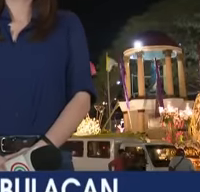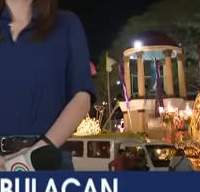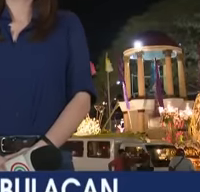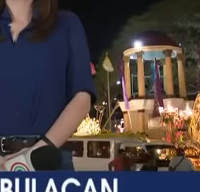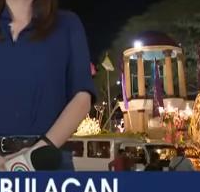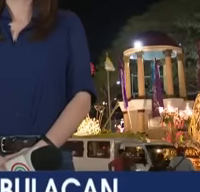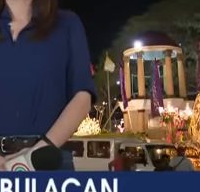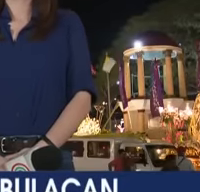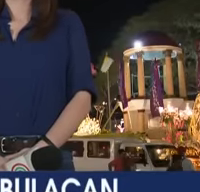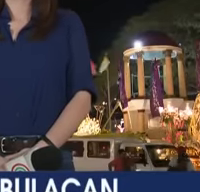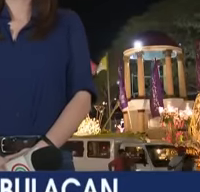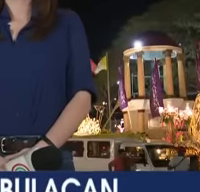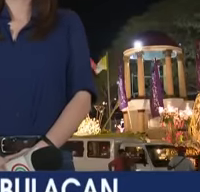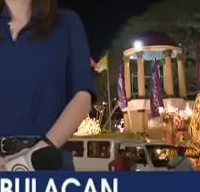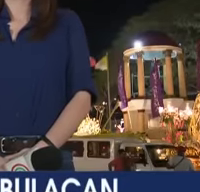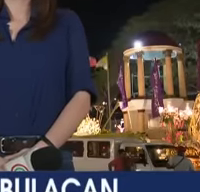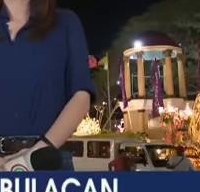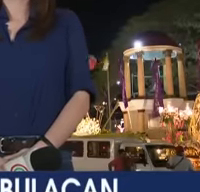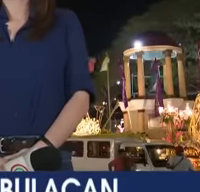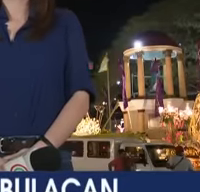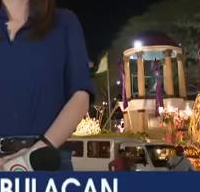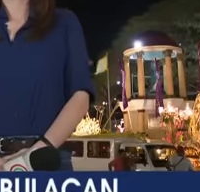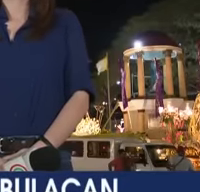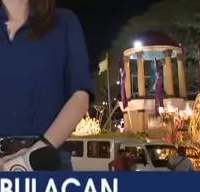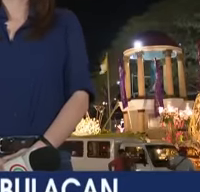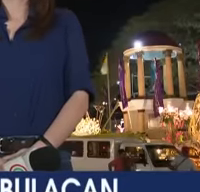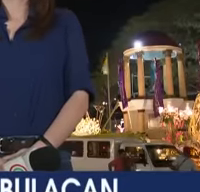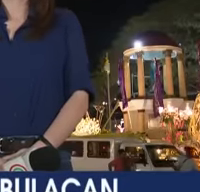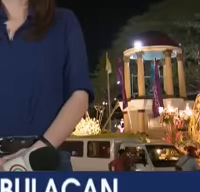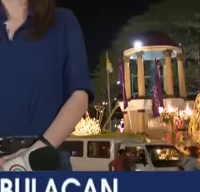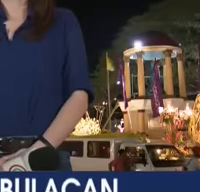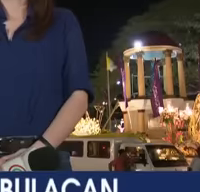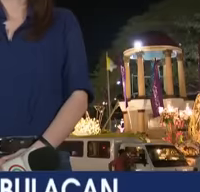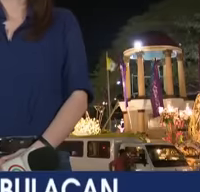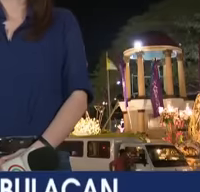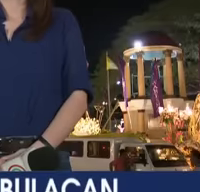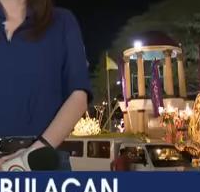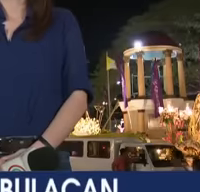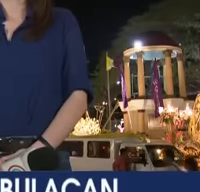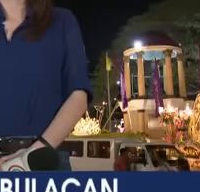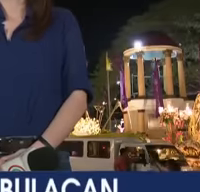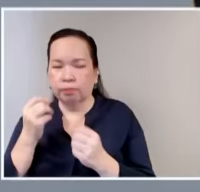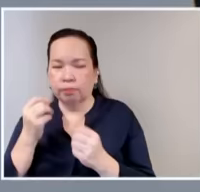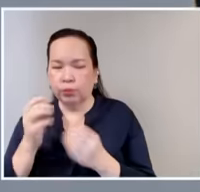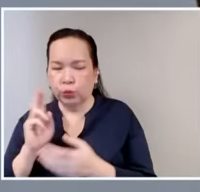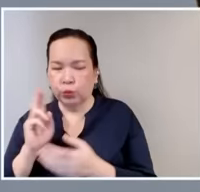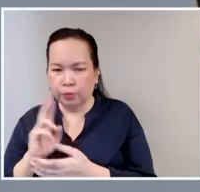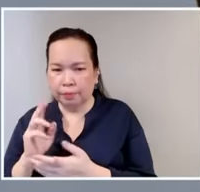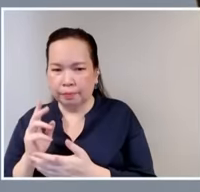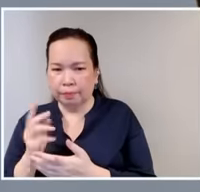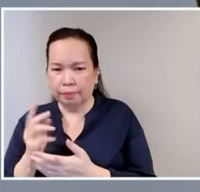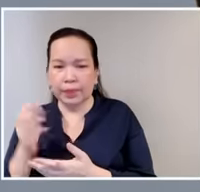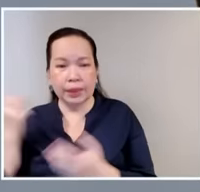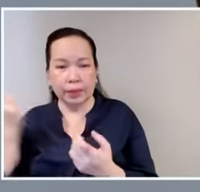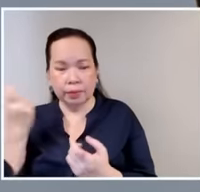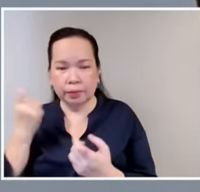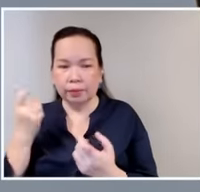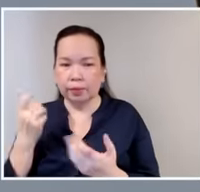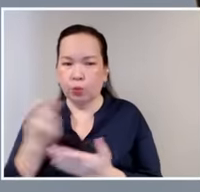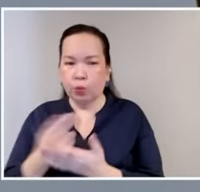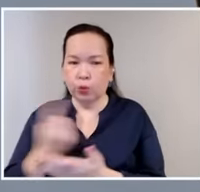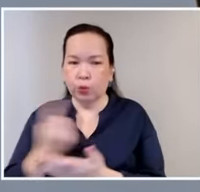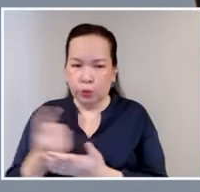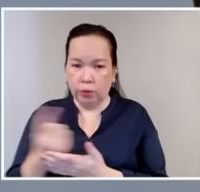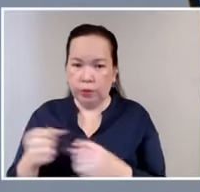sa pag-uwi at maging makabuluhan ang paggunita ng Semana Santa. Tuloy-tuloy pa rin ang pagdating ng